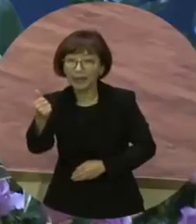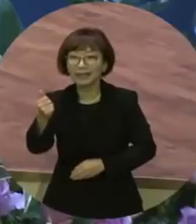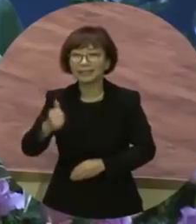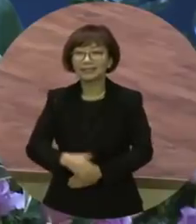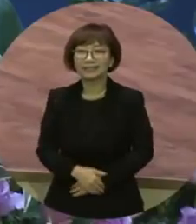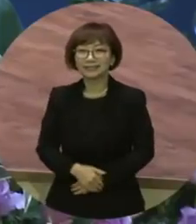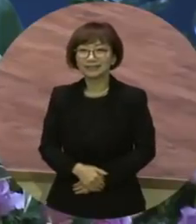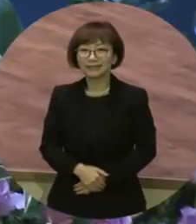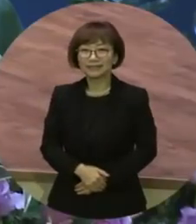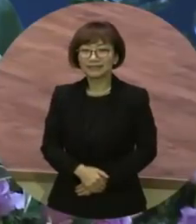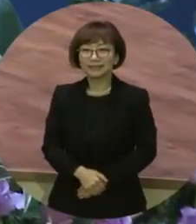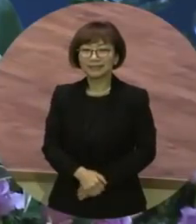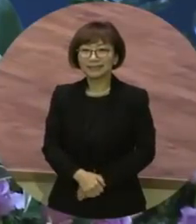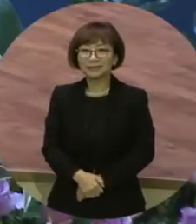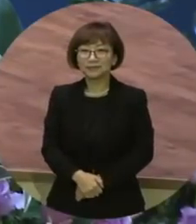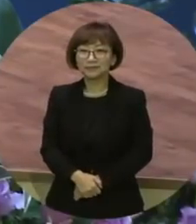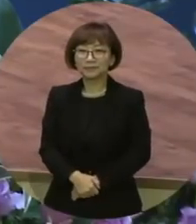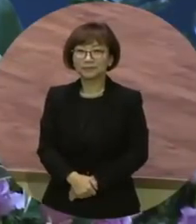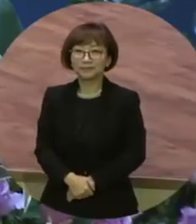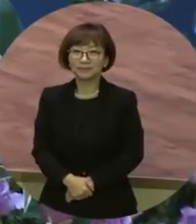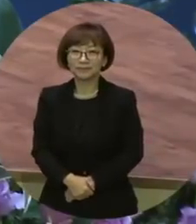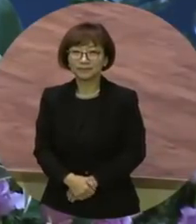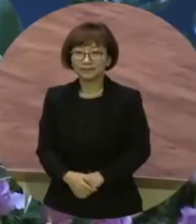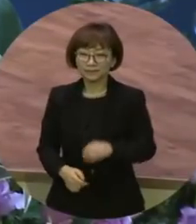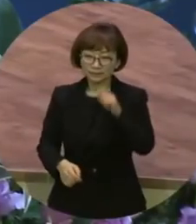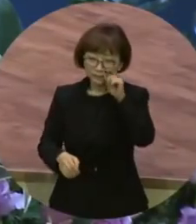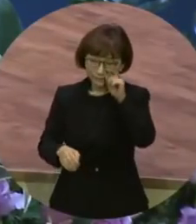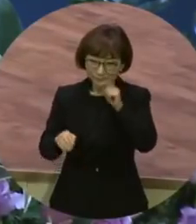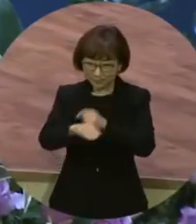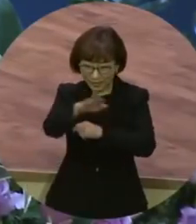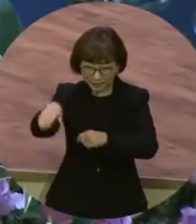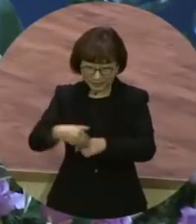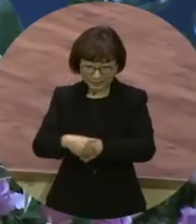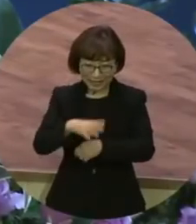우리가 전도하기 싫을 때 가장 잘하는 말이 뭐죠? 내 상태가 좀 안 좋았어.